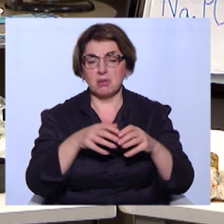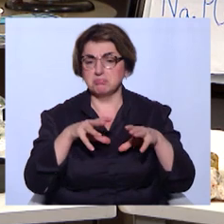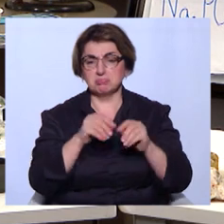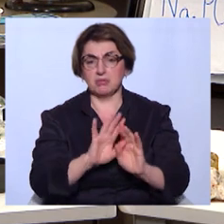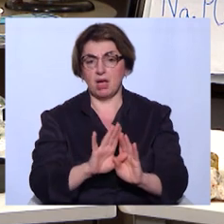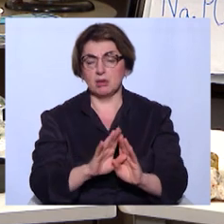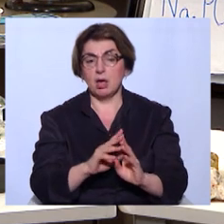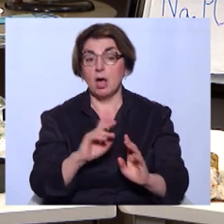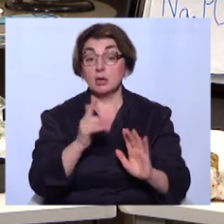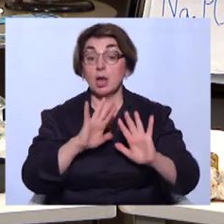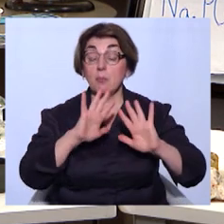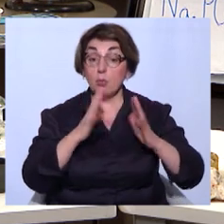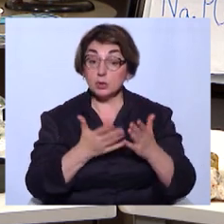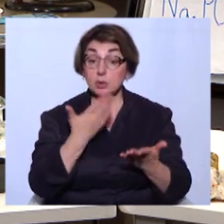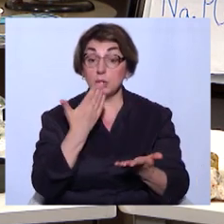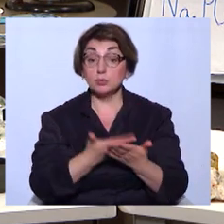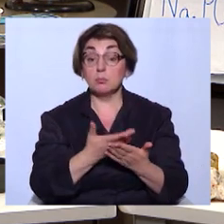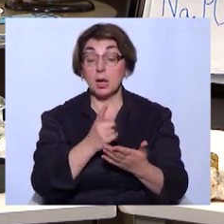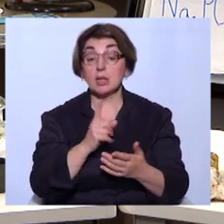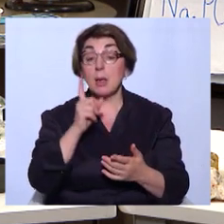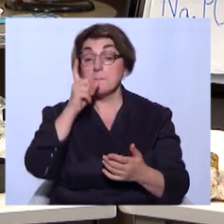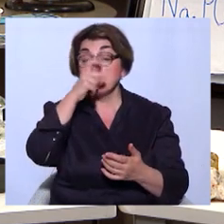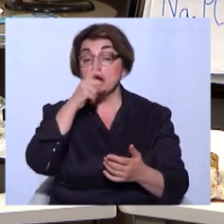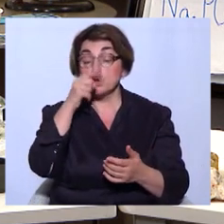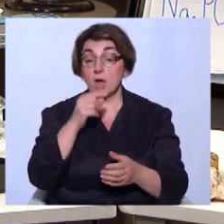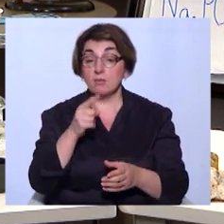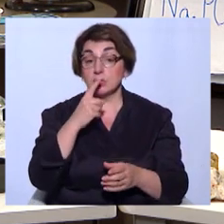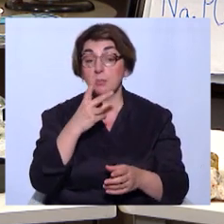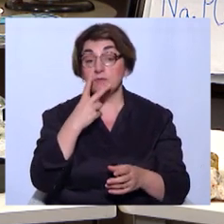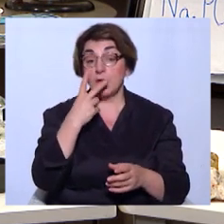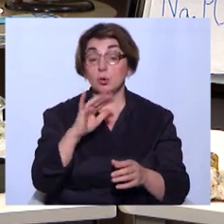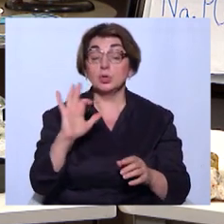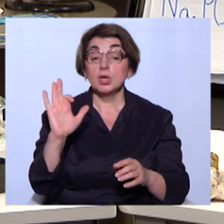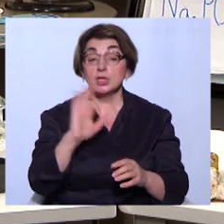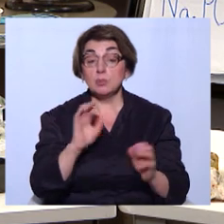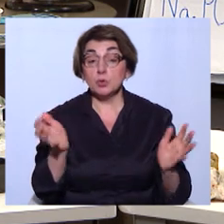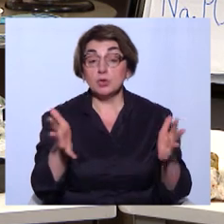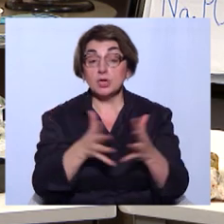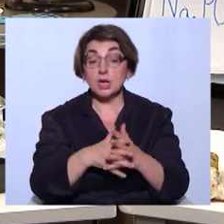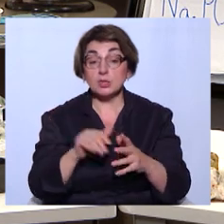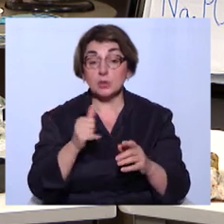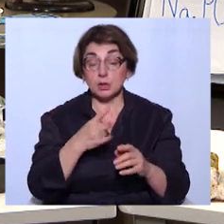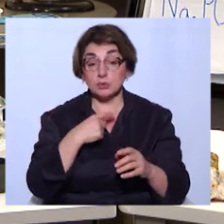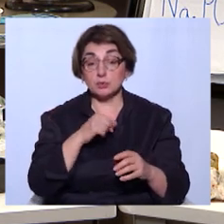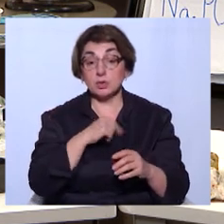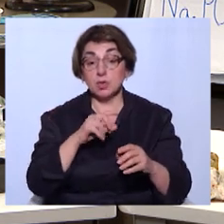რა მოუვა კვერცხის ნაჭუჭს მჟავაში, დავაკვირდეთ ქიმიურ რეაქციას. ესე იგი,